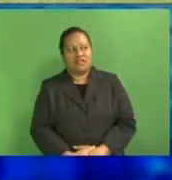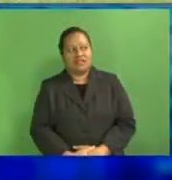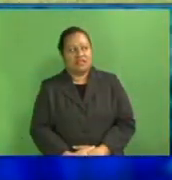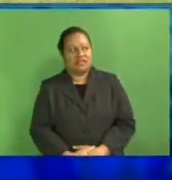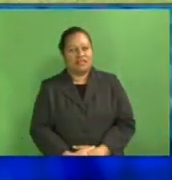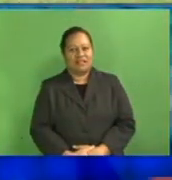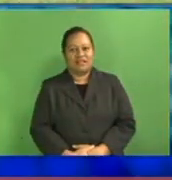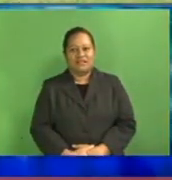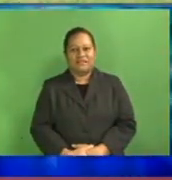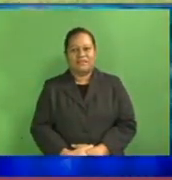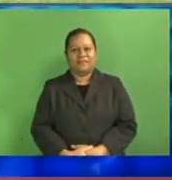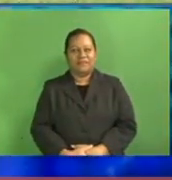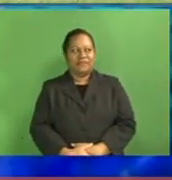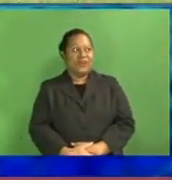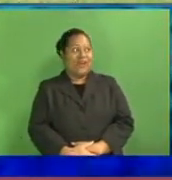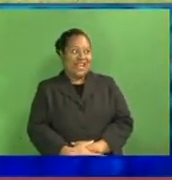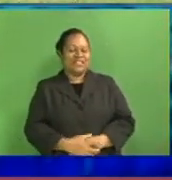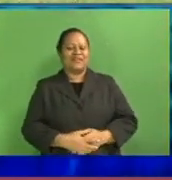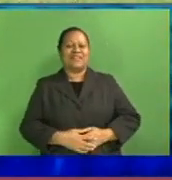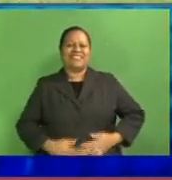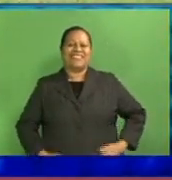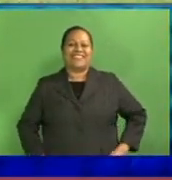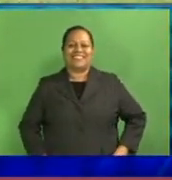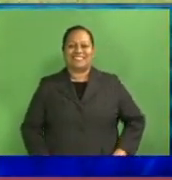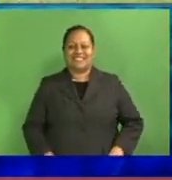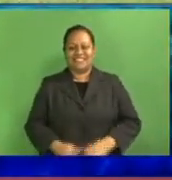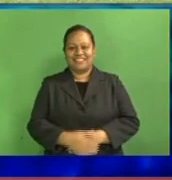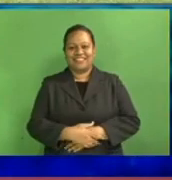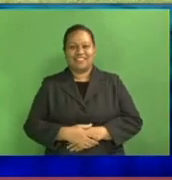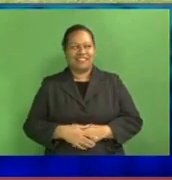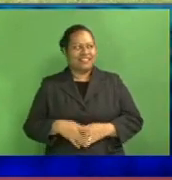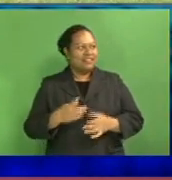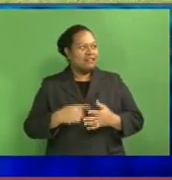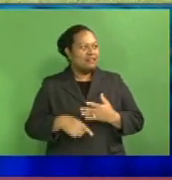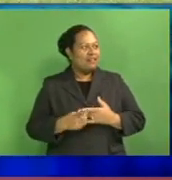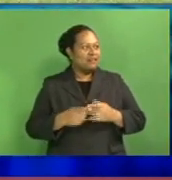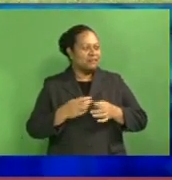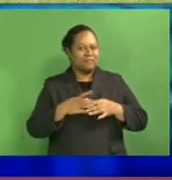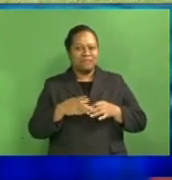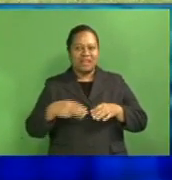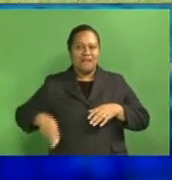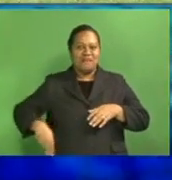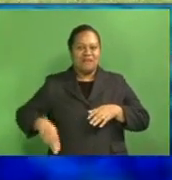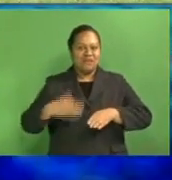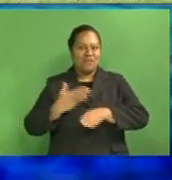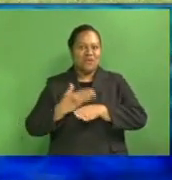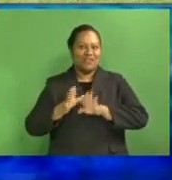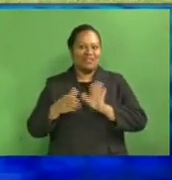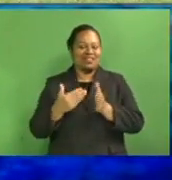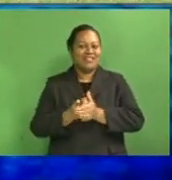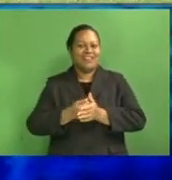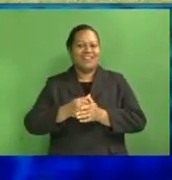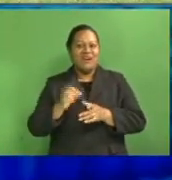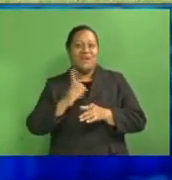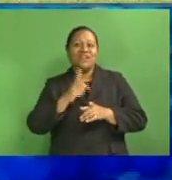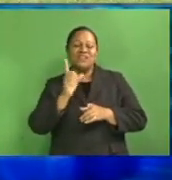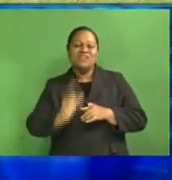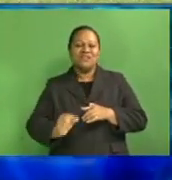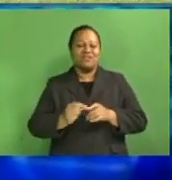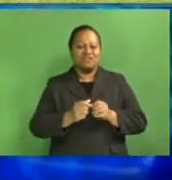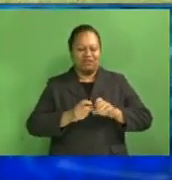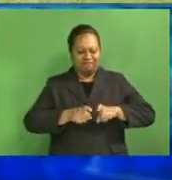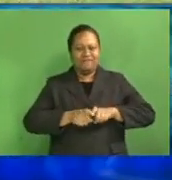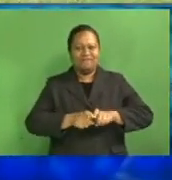Ahead of tonight's budget announcement, the Fiji Hotel and Tourism Association says its members are working together on what they can do to sustain